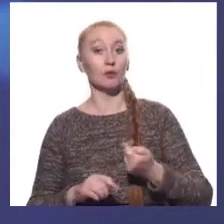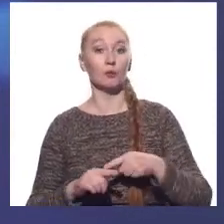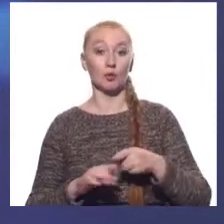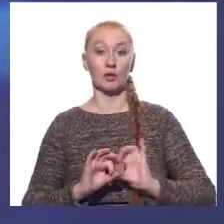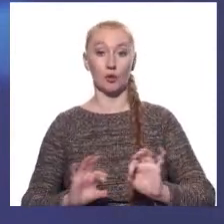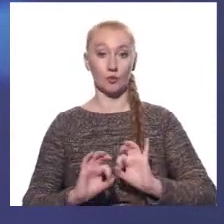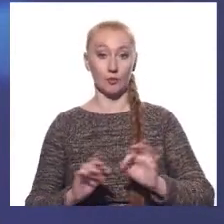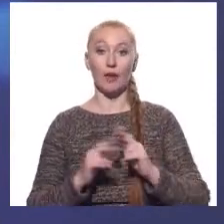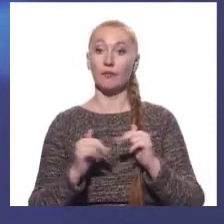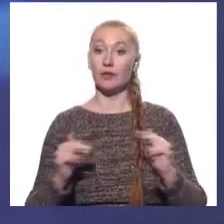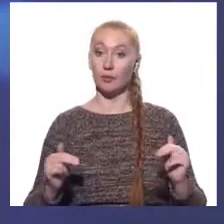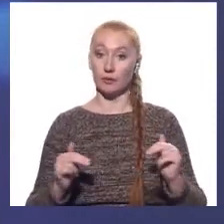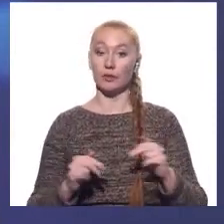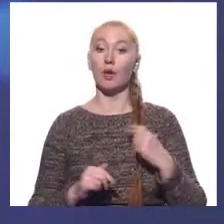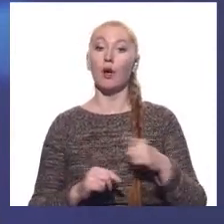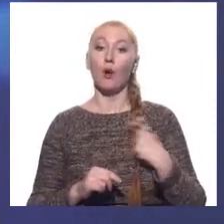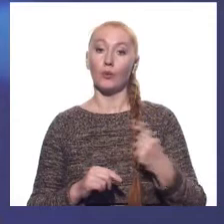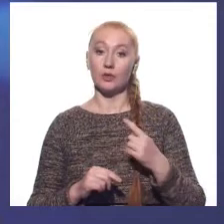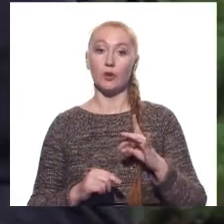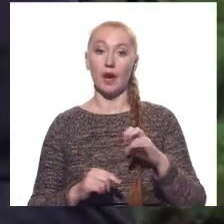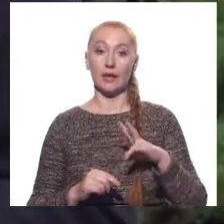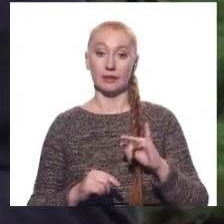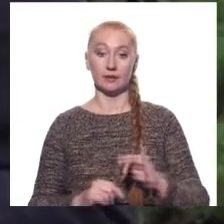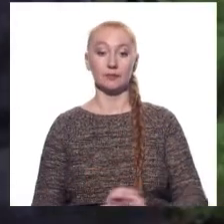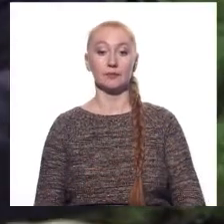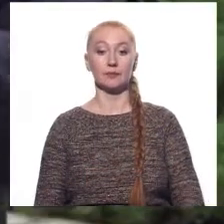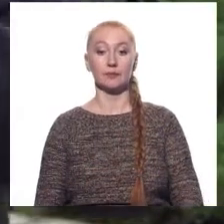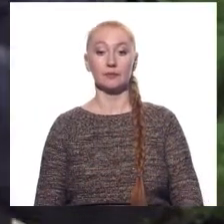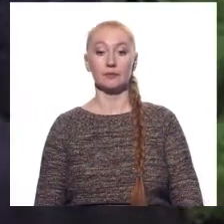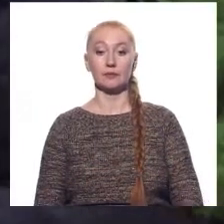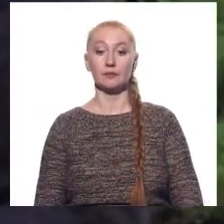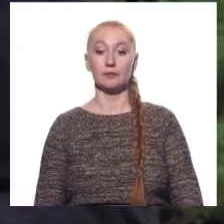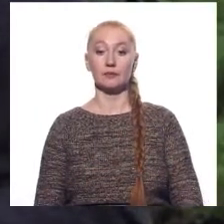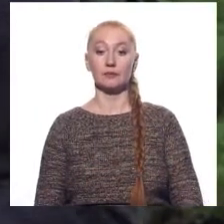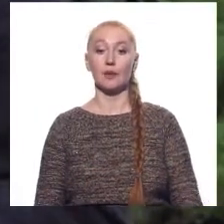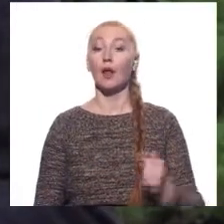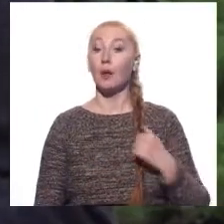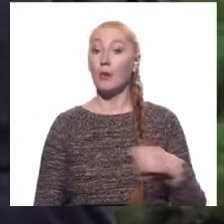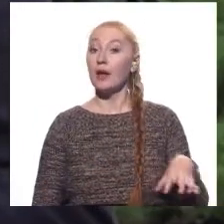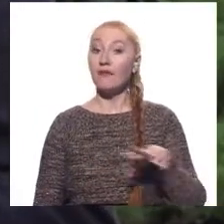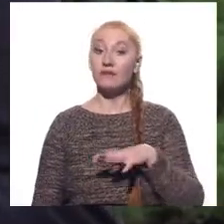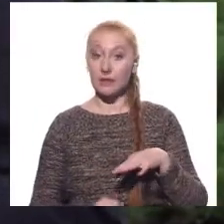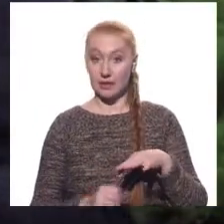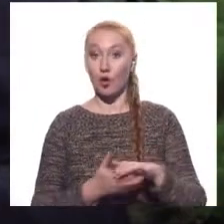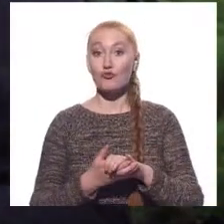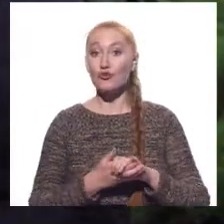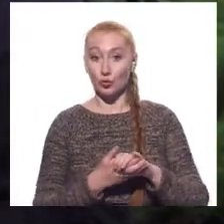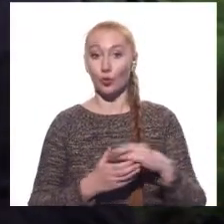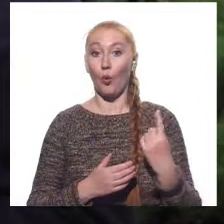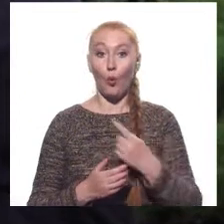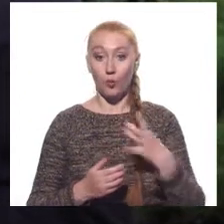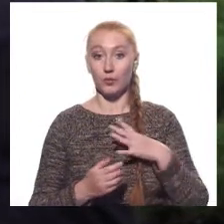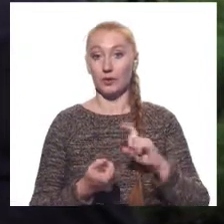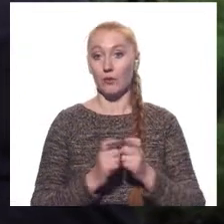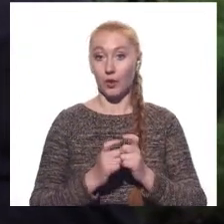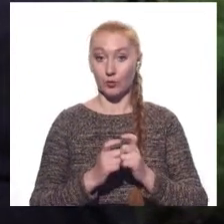це повідомляє Дніпропетровській обласній раді. Ми всі дружно областю боролися з очагом